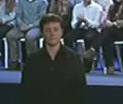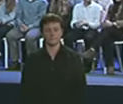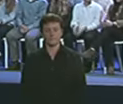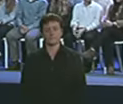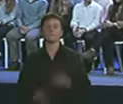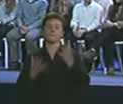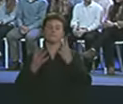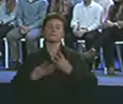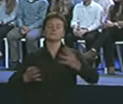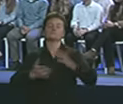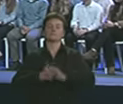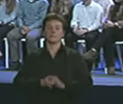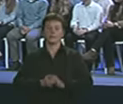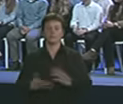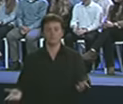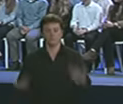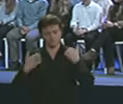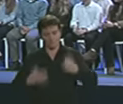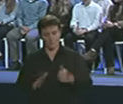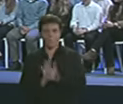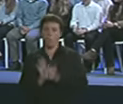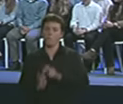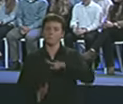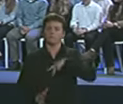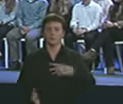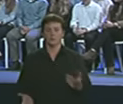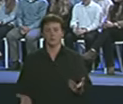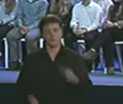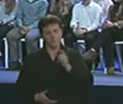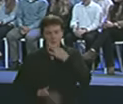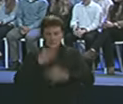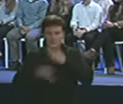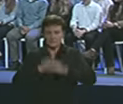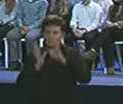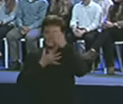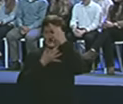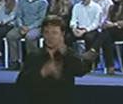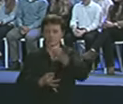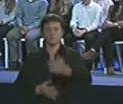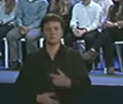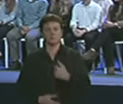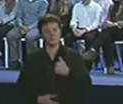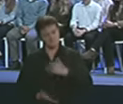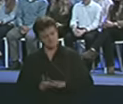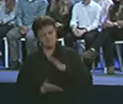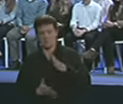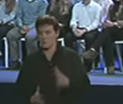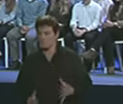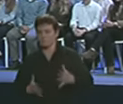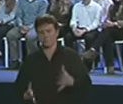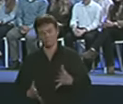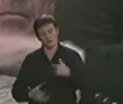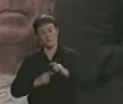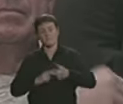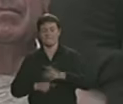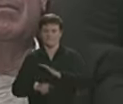Mes chers amis, j'ai ce devoir envers vous de précision, prendre des engagements et les